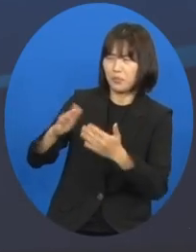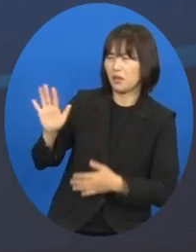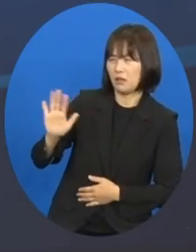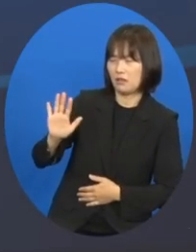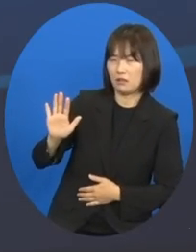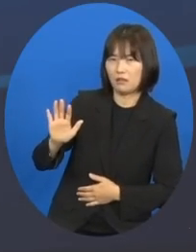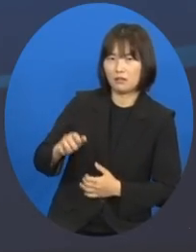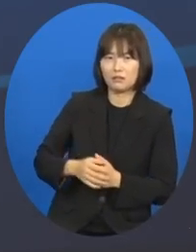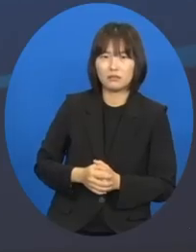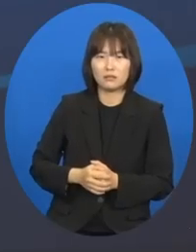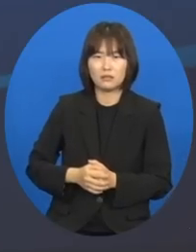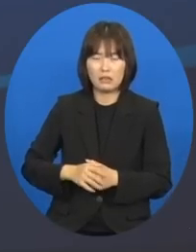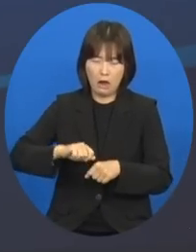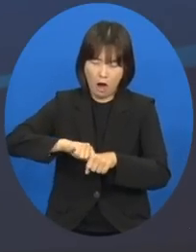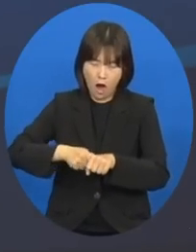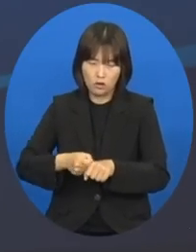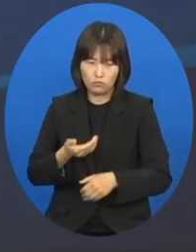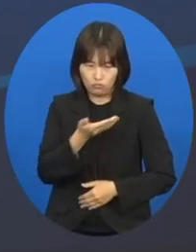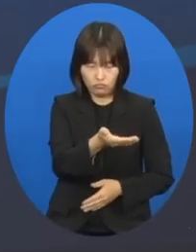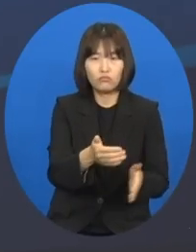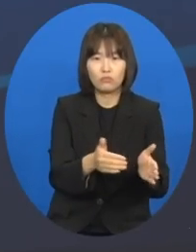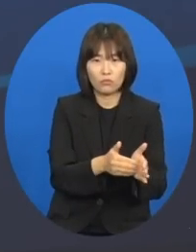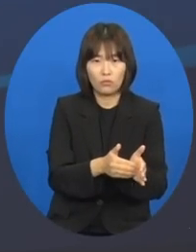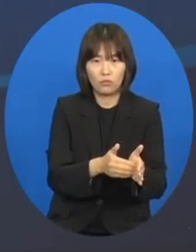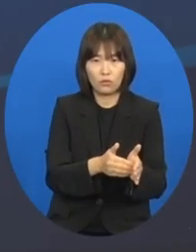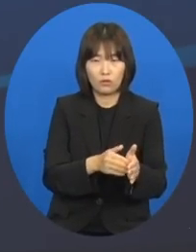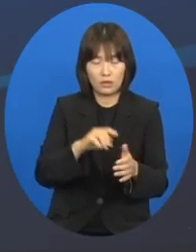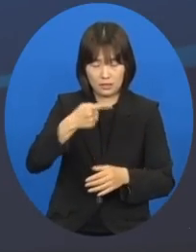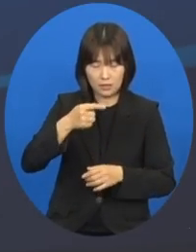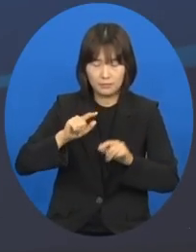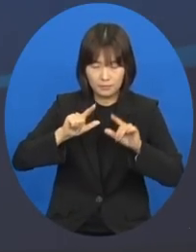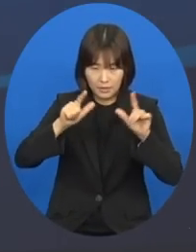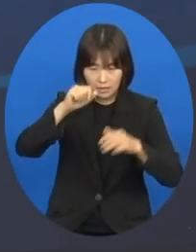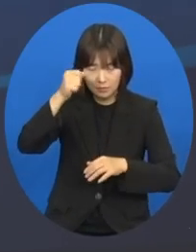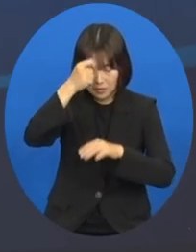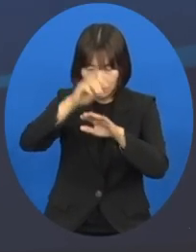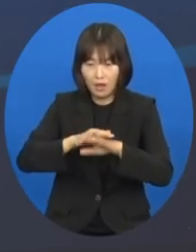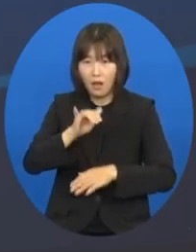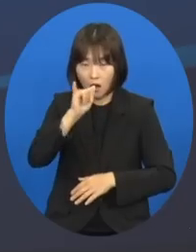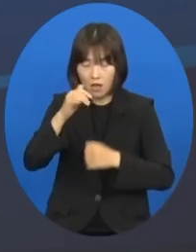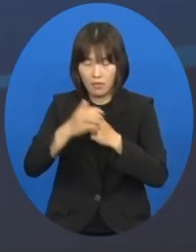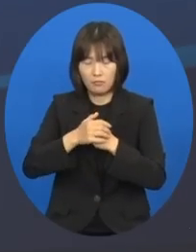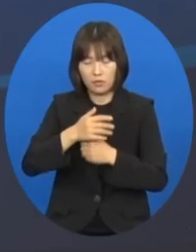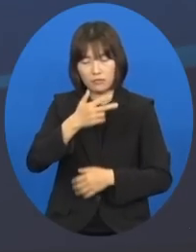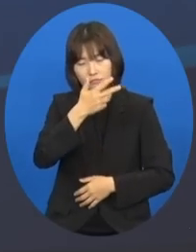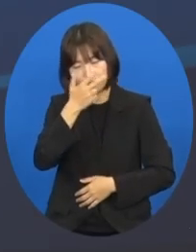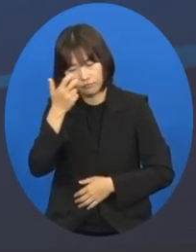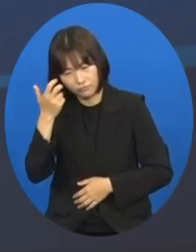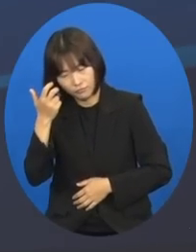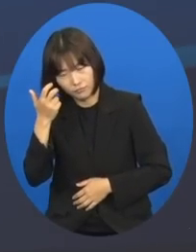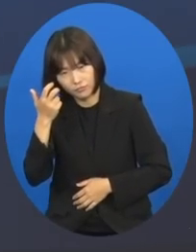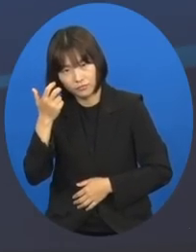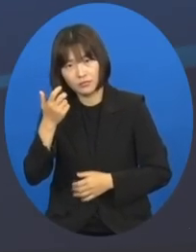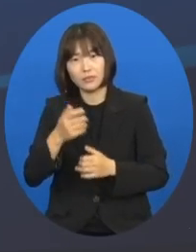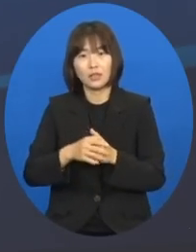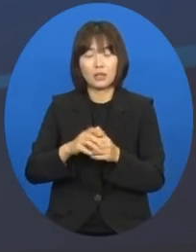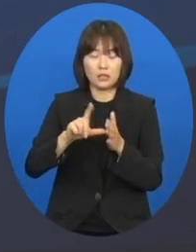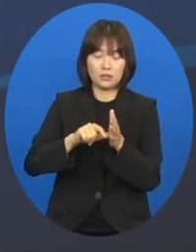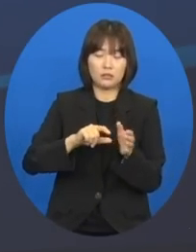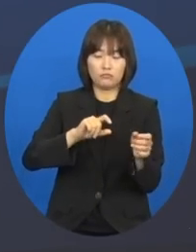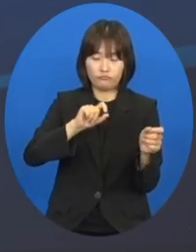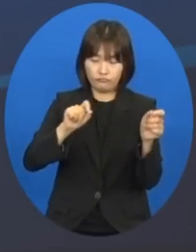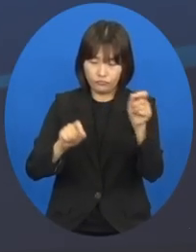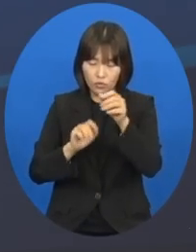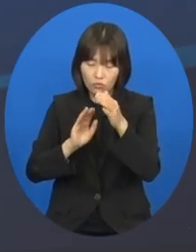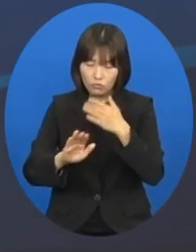아이손에 쥐어졌어요 그리고 저는 다음날 새벽 예배가 있어서 자리에 누웠는데 제가 좀 시간이 지나고 나니까 제가 자는 줄